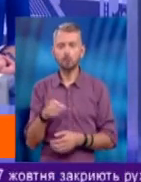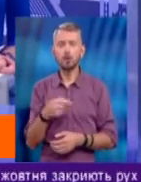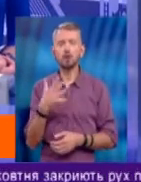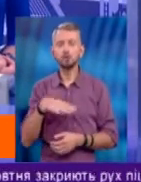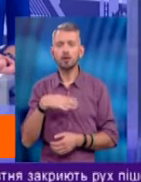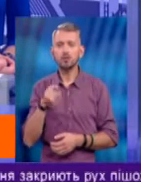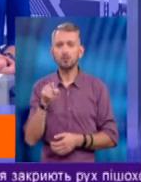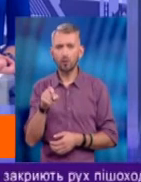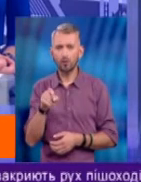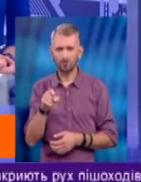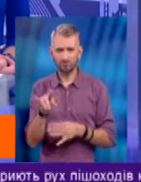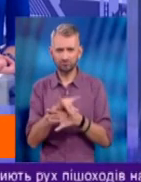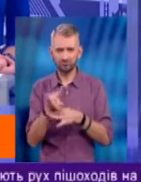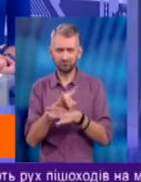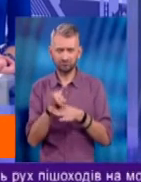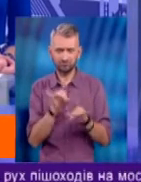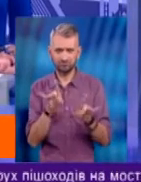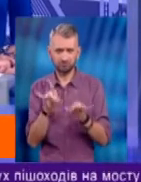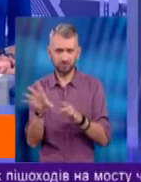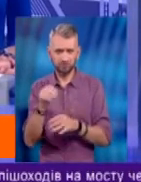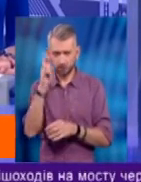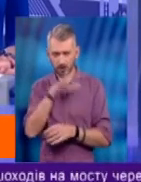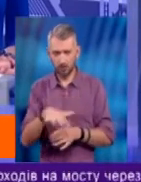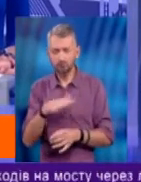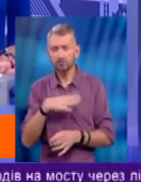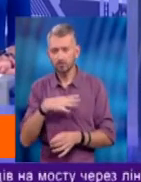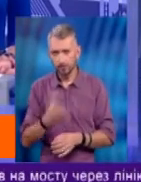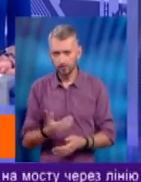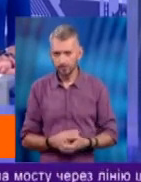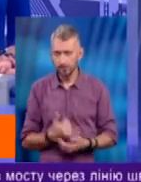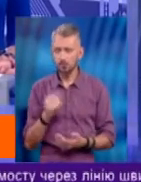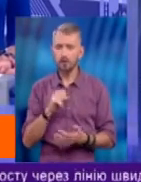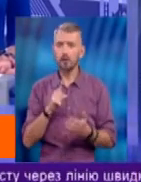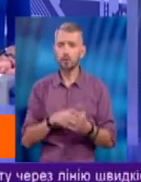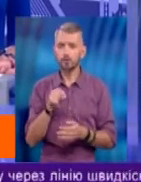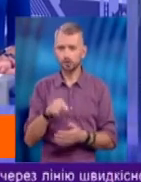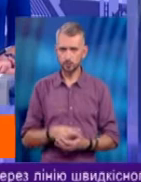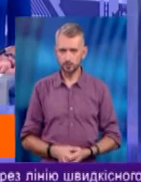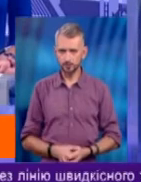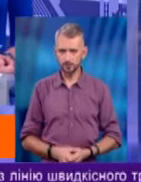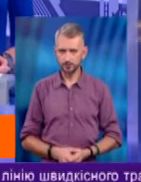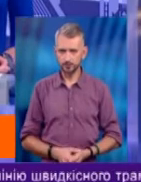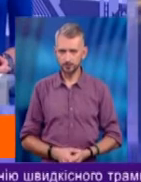он дезинформирует всю страну? А теперь вопрос к нему.